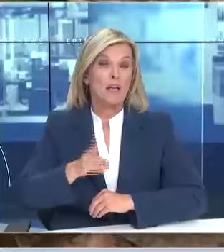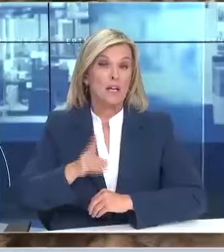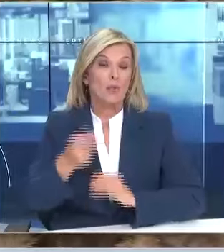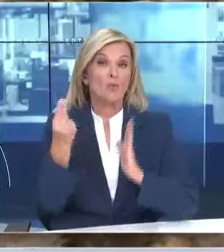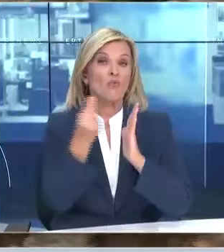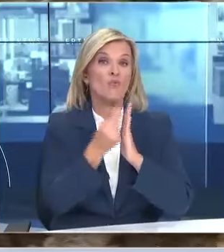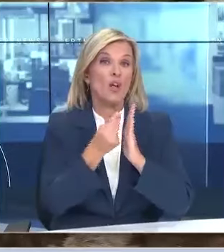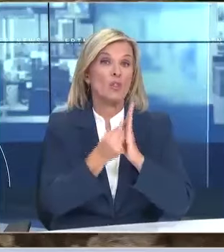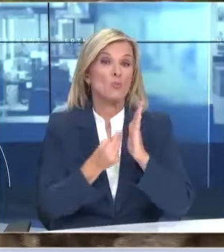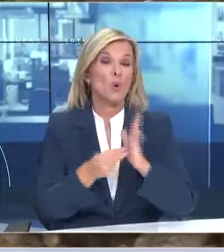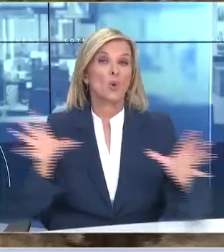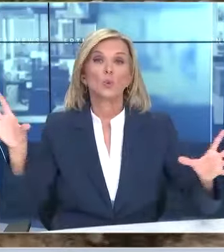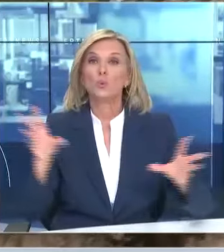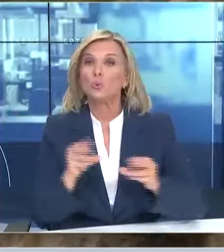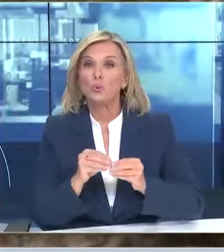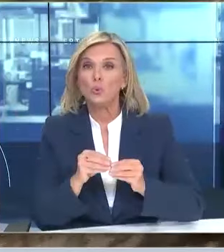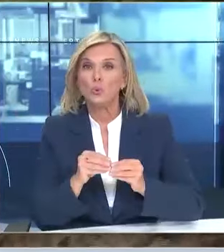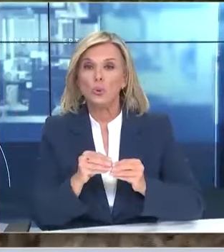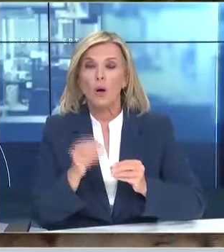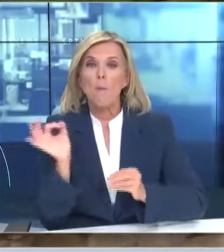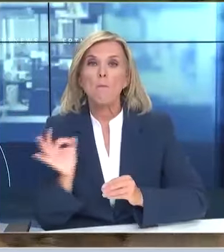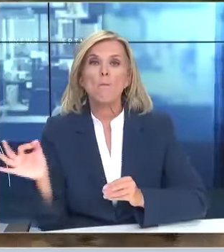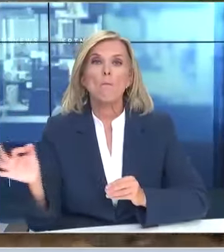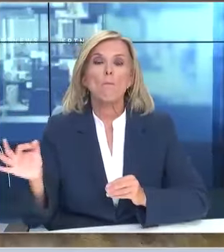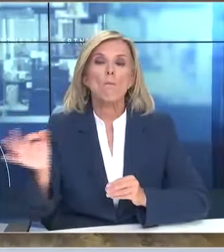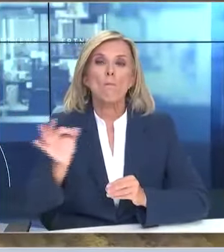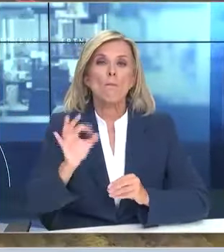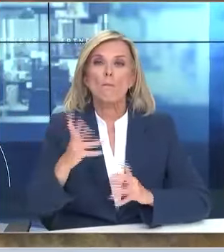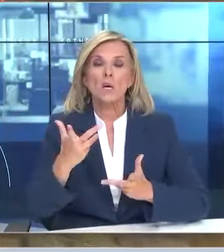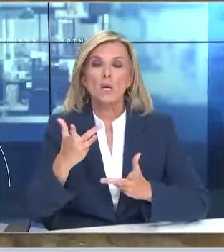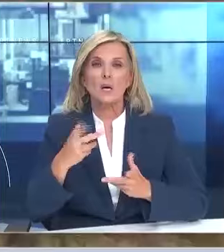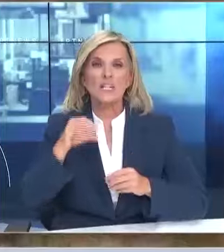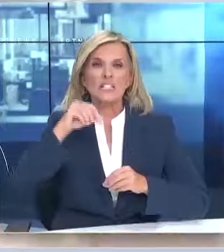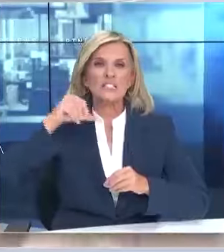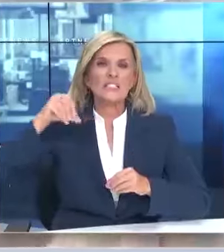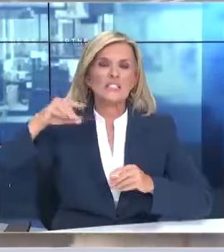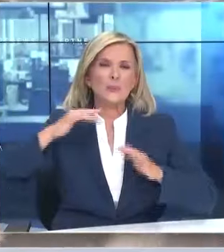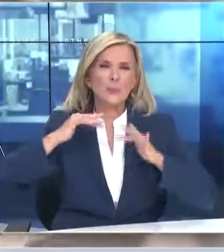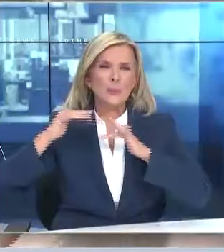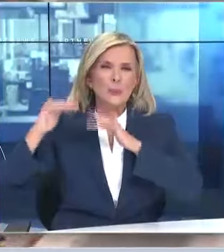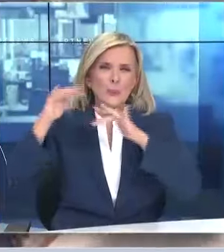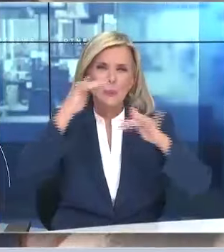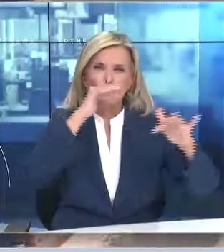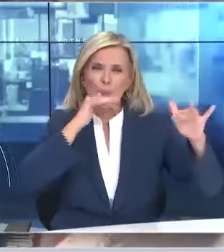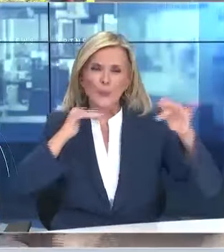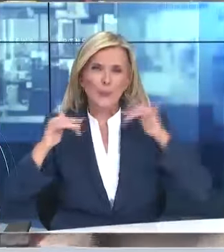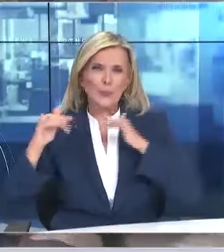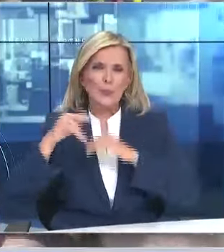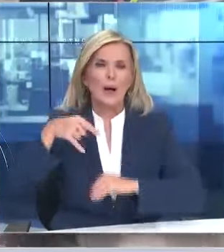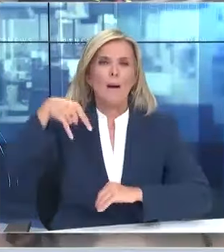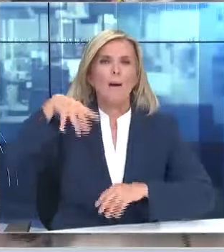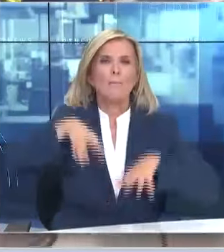από χθες το βράδυ, αλλά από το πρωί ιδιαίτερα, κυρίως στην Ανατολική Αττική, με έμφαση στην Παλίνη,